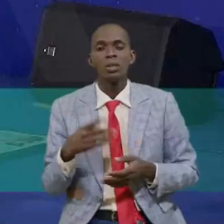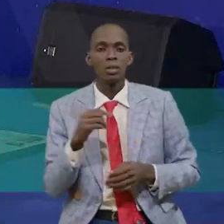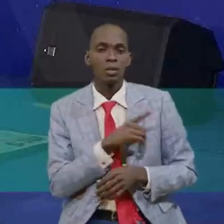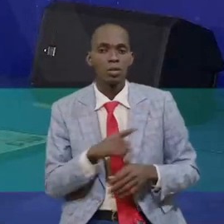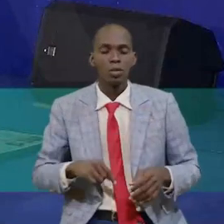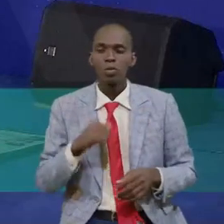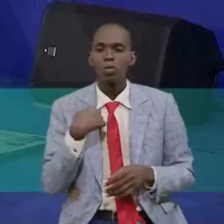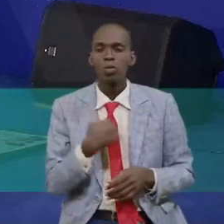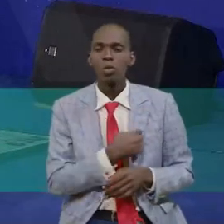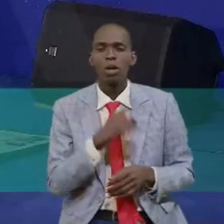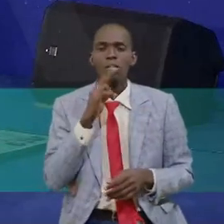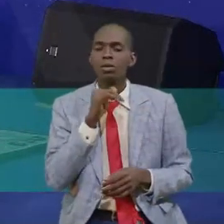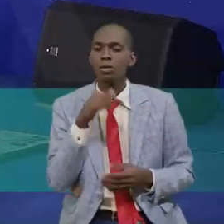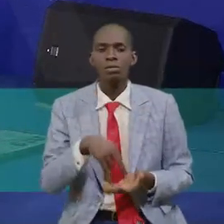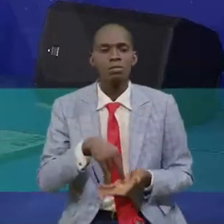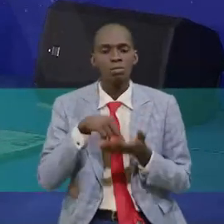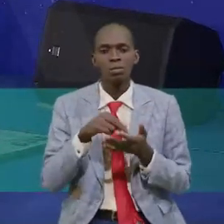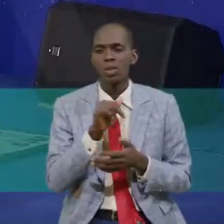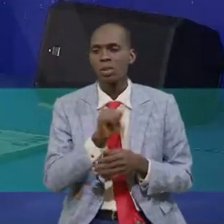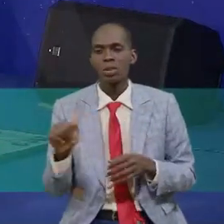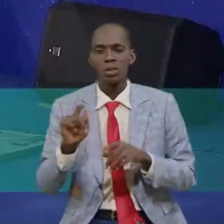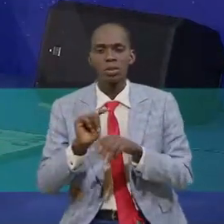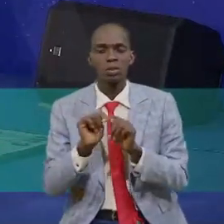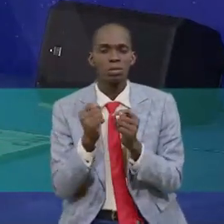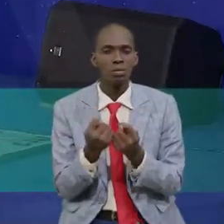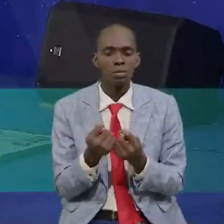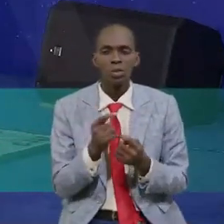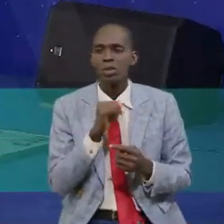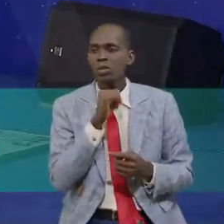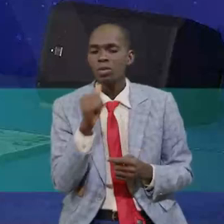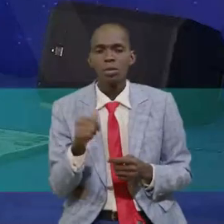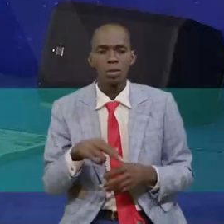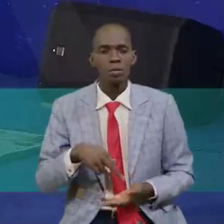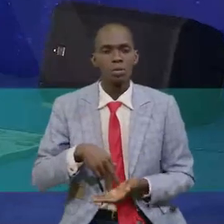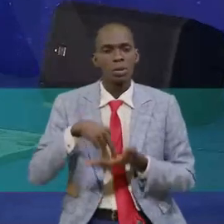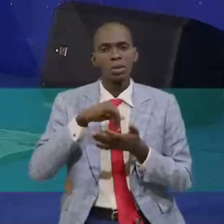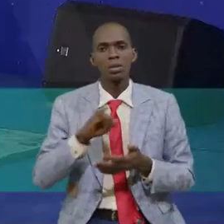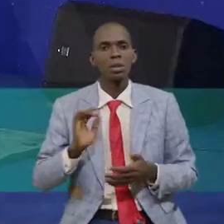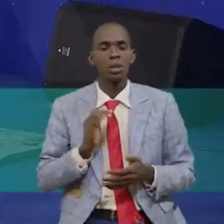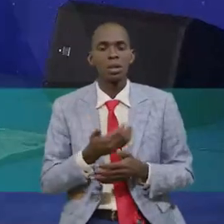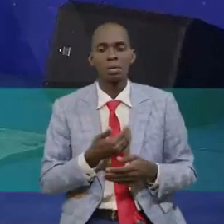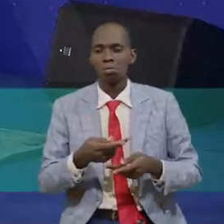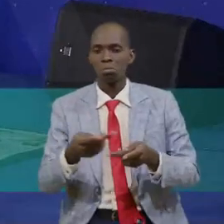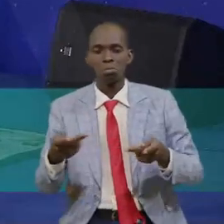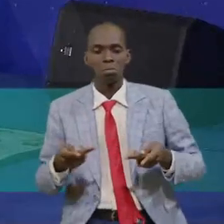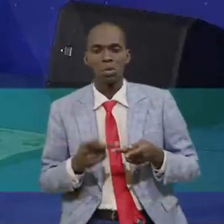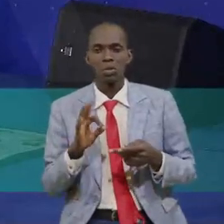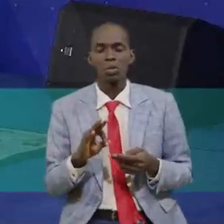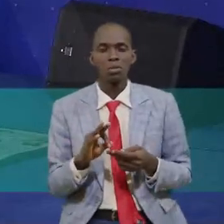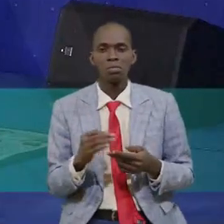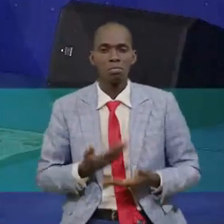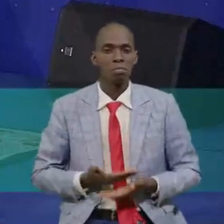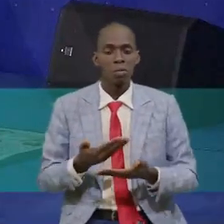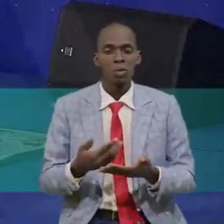pas une tribu, nous ne représentons pas une localité, nous ne représentons pas une